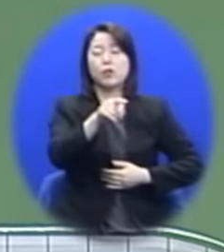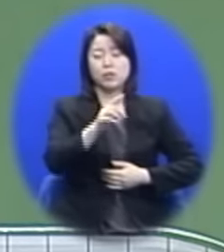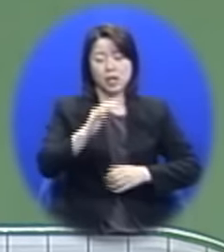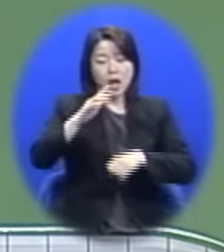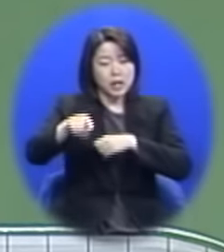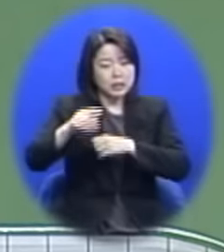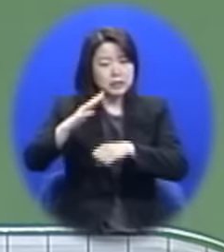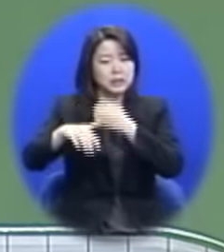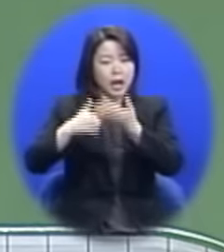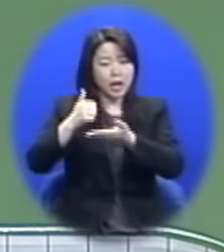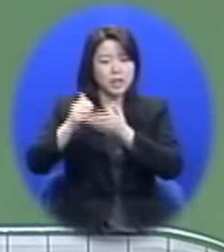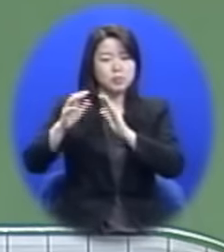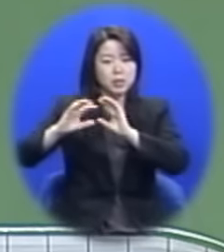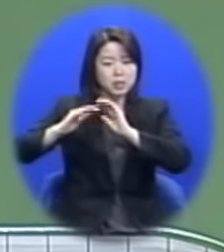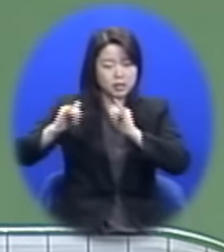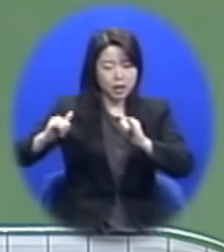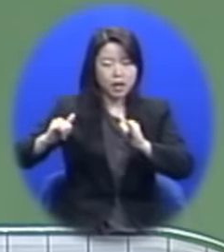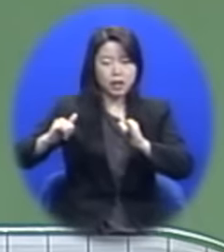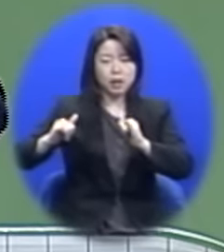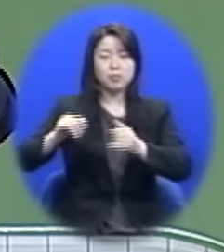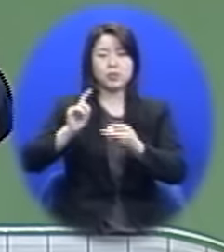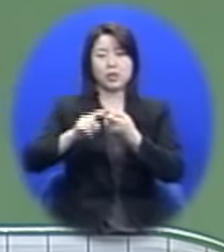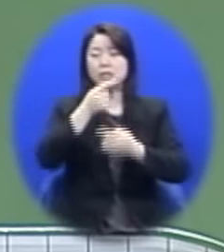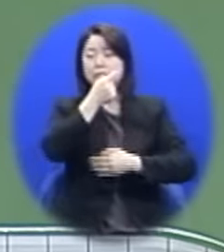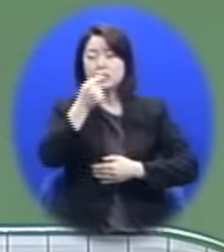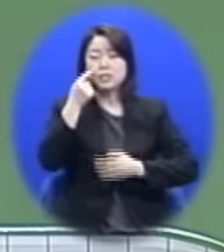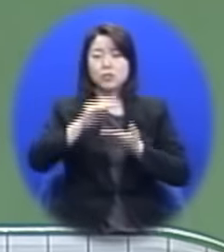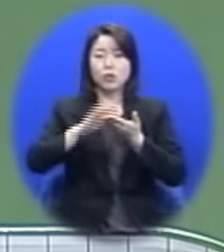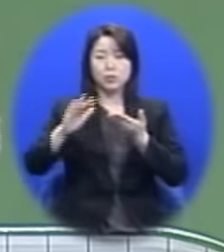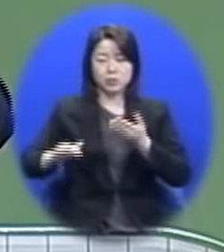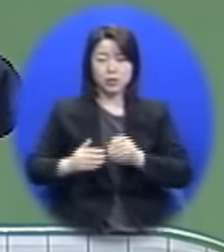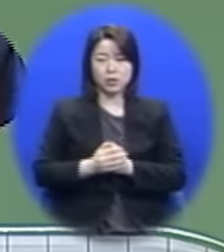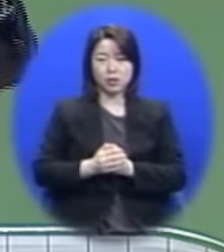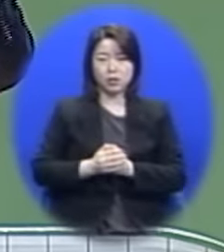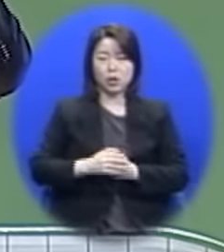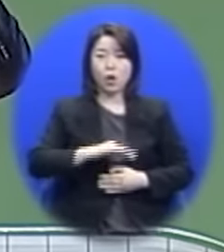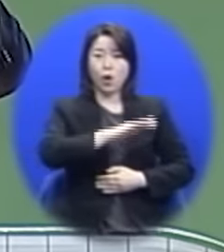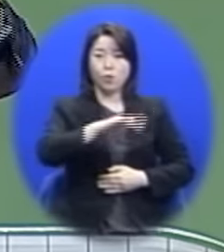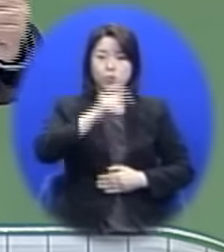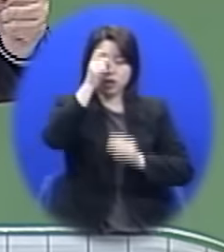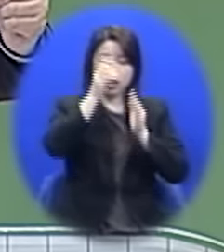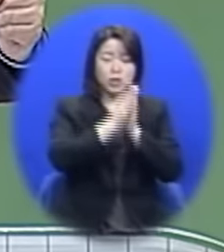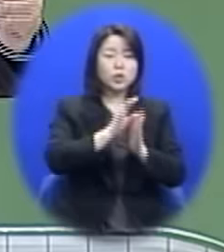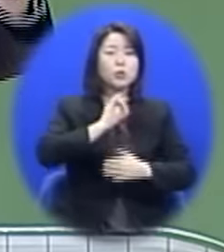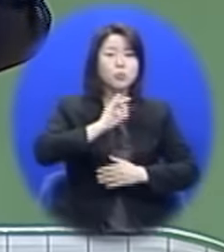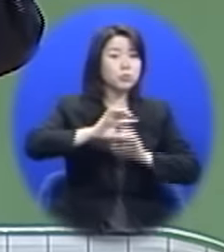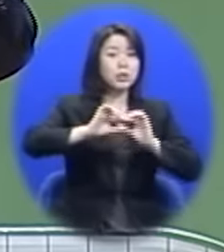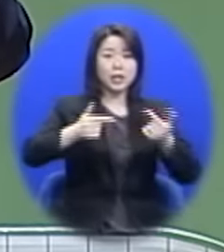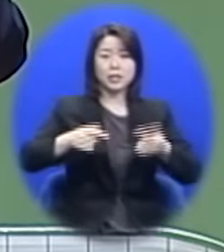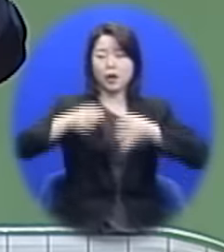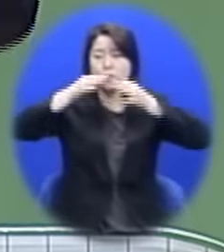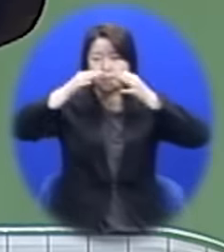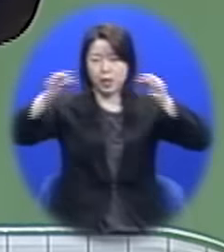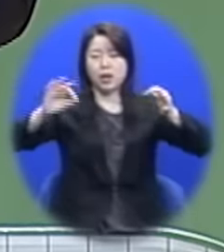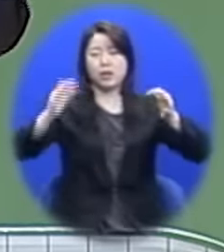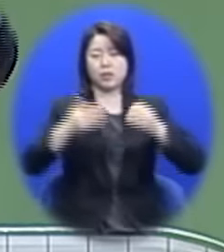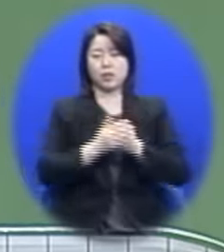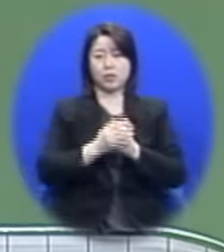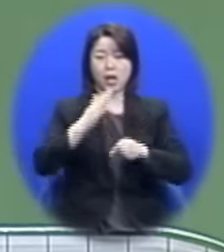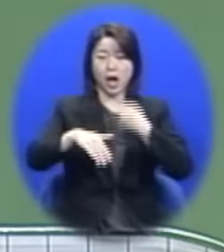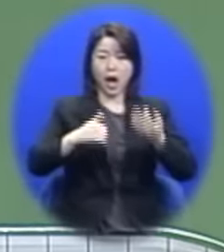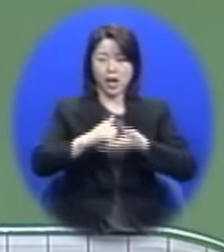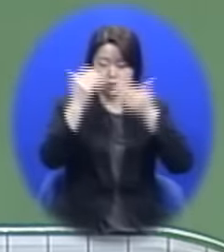뜻이잖아요. 그러나 여러분, 우리가 기도할 뿐만 아니고 외칠 수 있어야 돼요. 하나님은 온